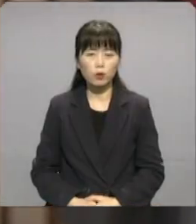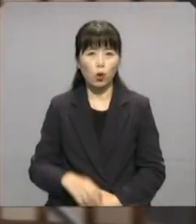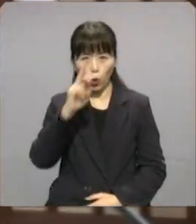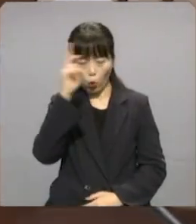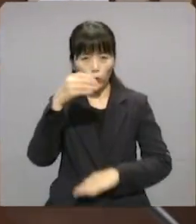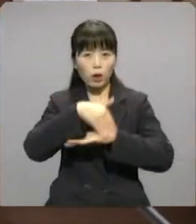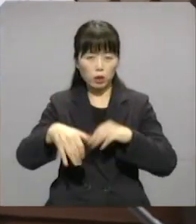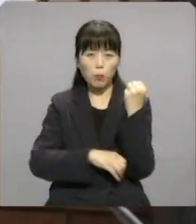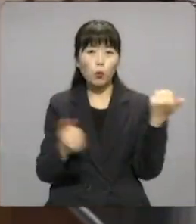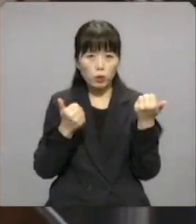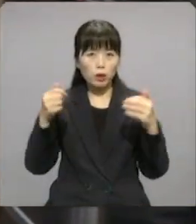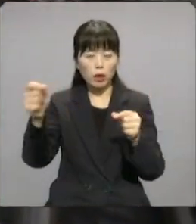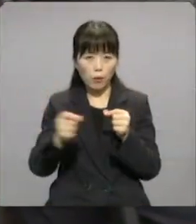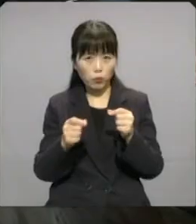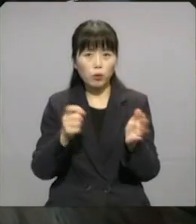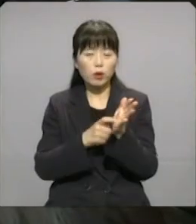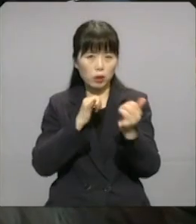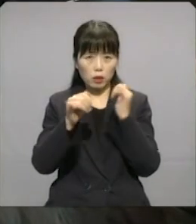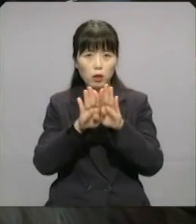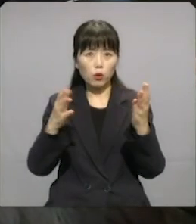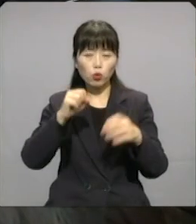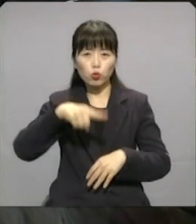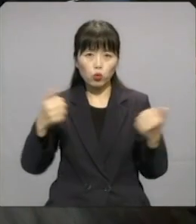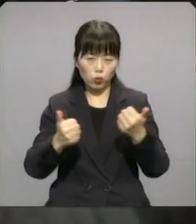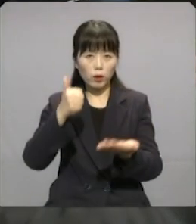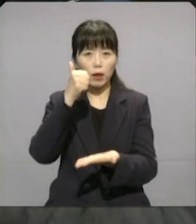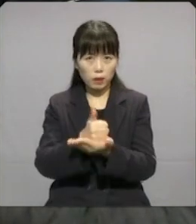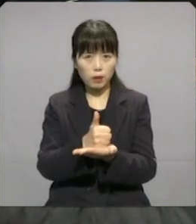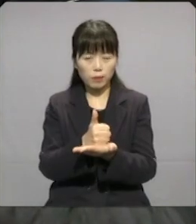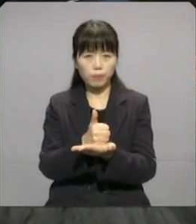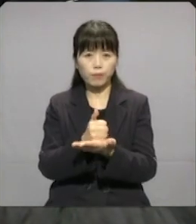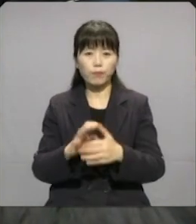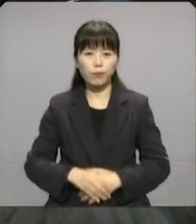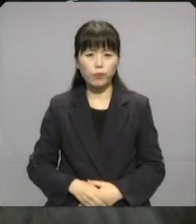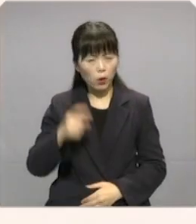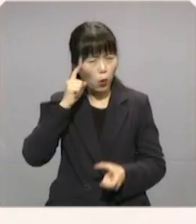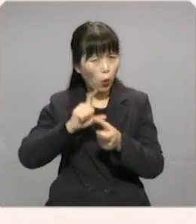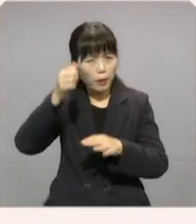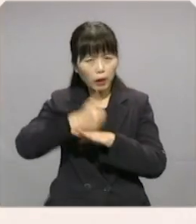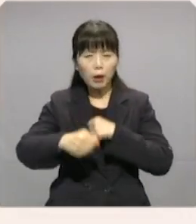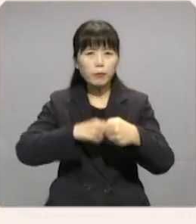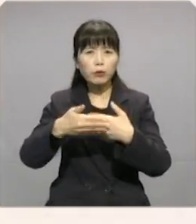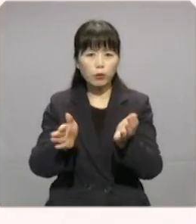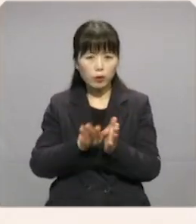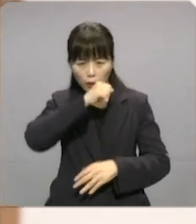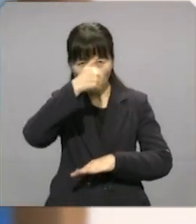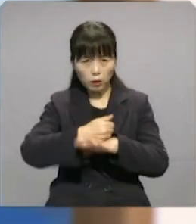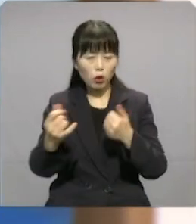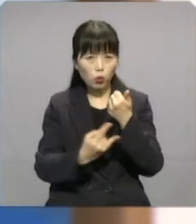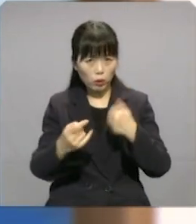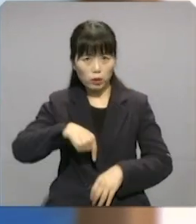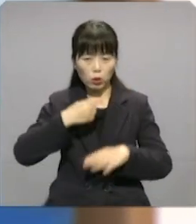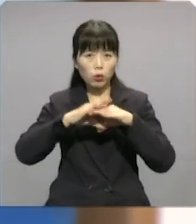오후 예정된 본회의를 앞두고 긴급 기자회견을 연 우원식 국회의장. 고심 끝에 더불어민주당이 예결위에서